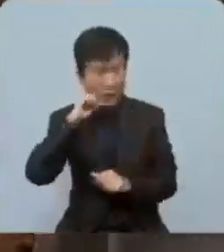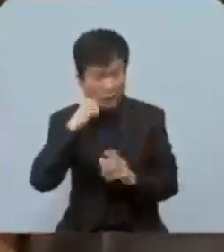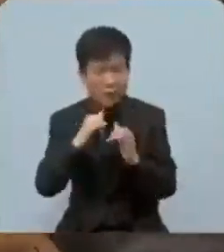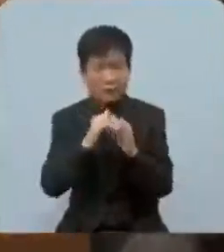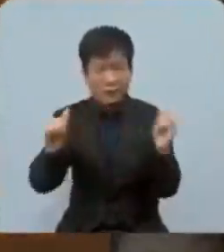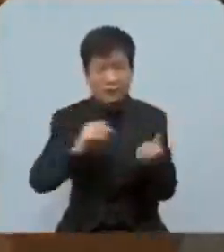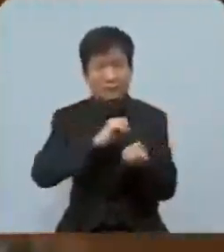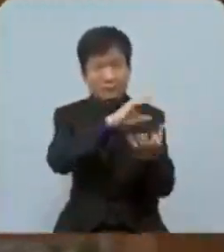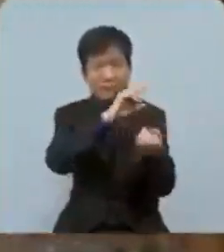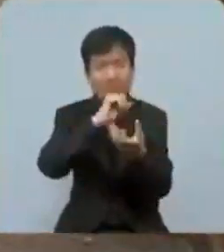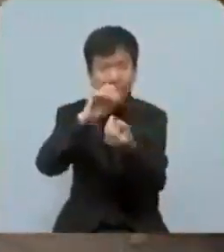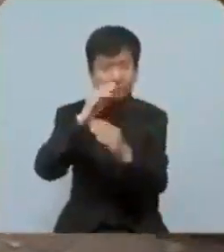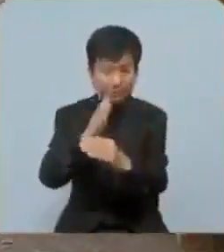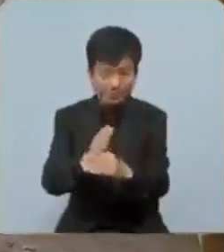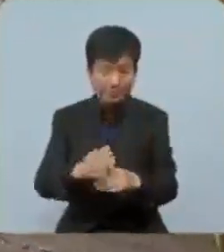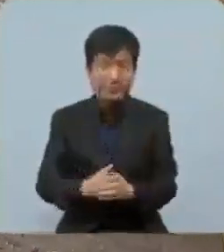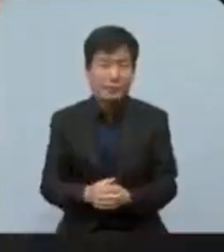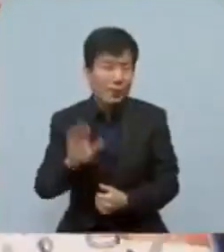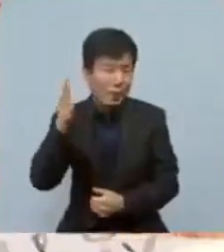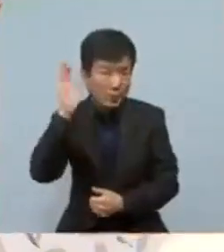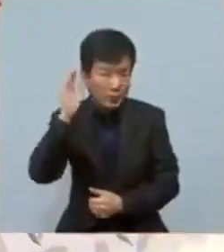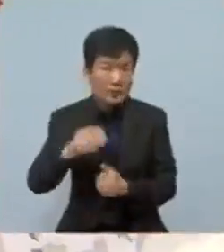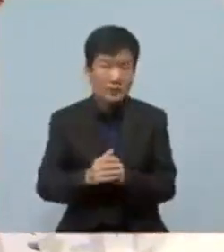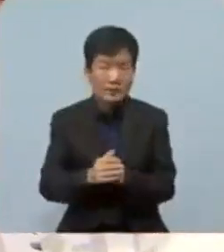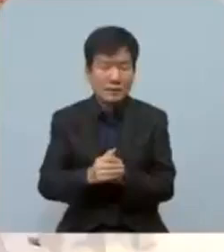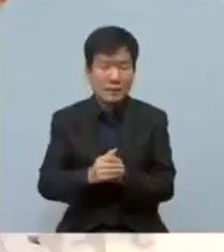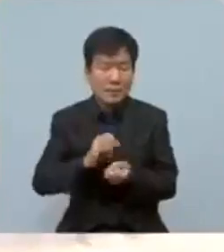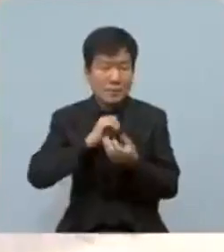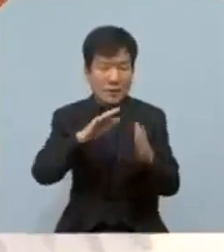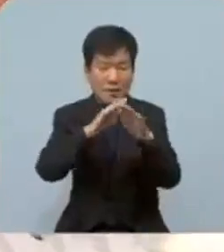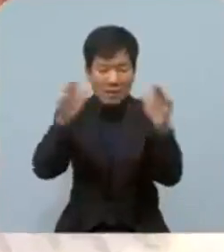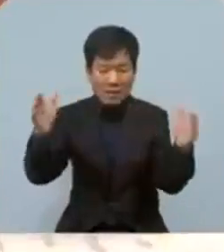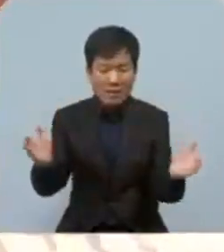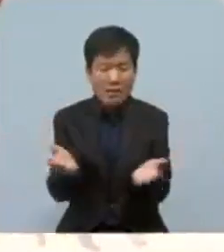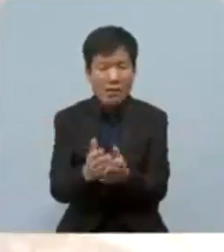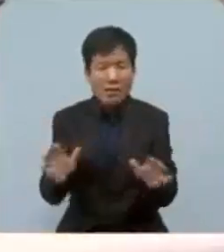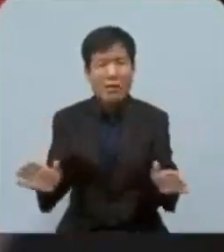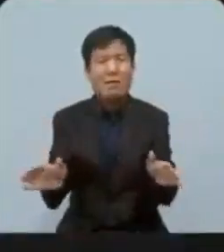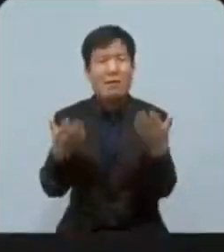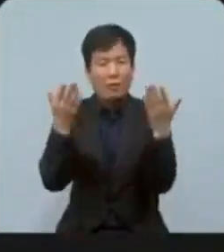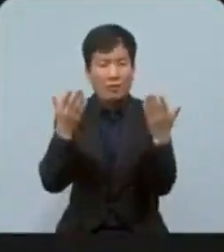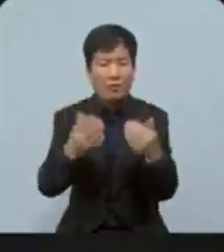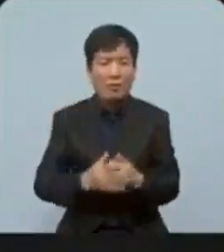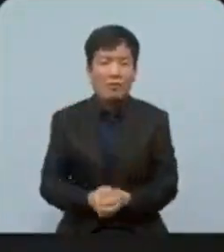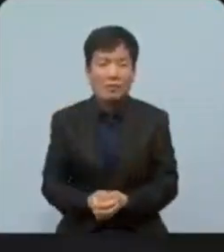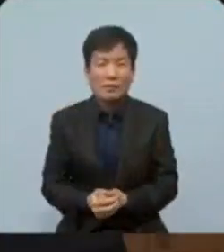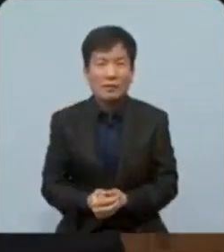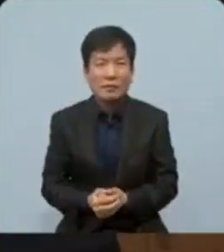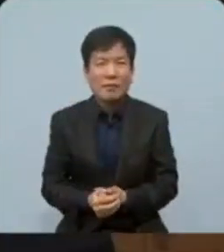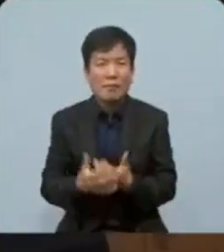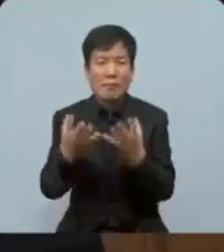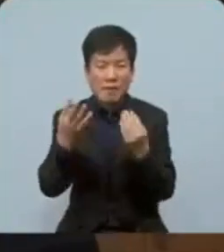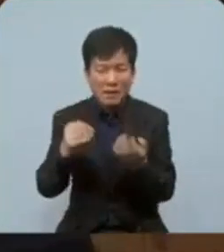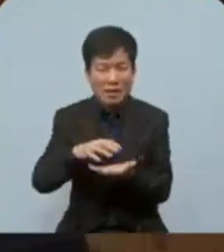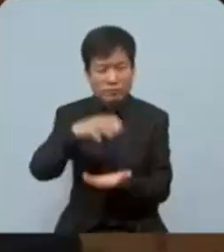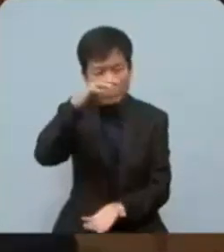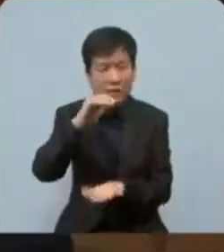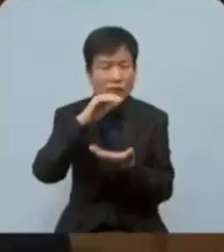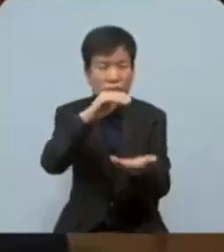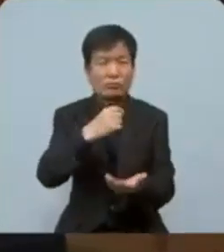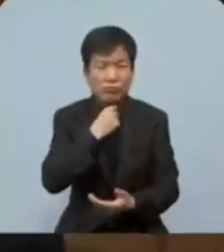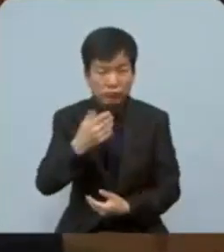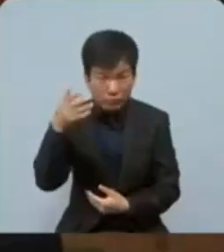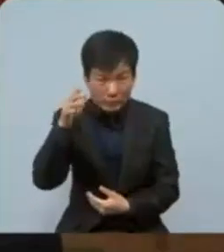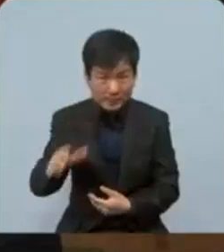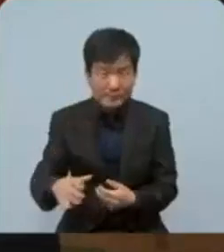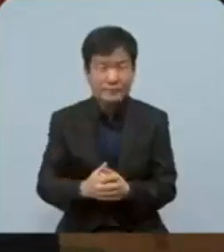이웃에게 전달하고 있습니다. 그런데 요즘 들어 배달 상자가 부쩍 가벼워진 걸 느낍니다. 많이 드리고 싶은데 주변에서 우리